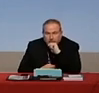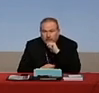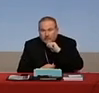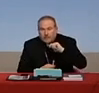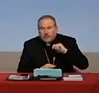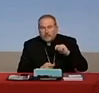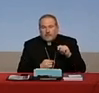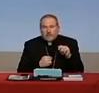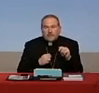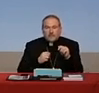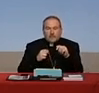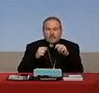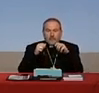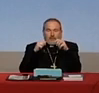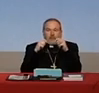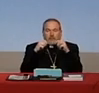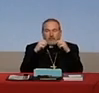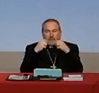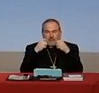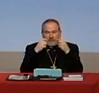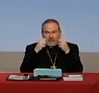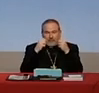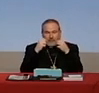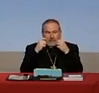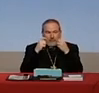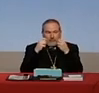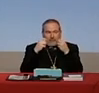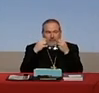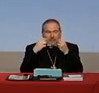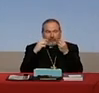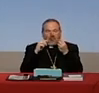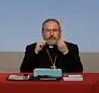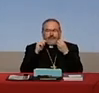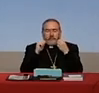mi devo preoccupare che non ci sono interventi Cioè di